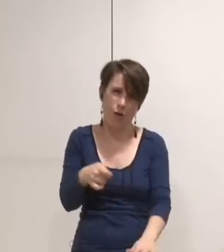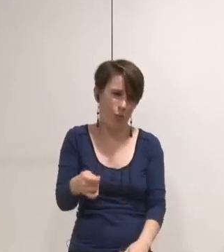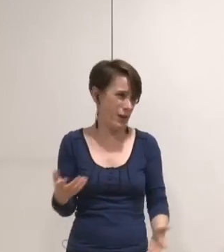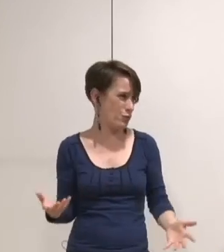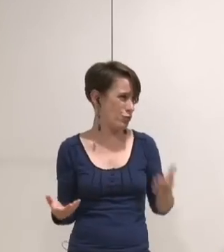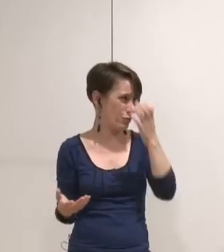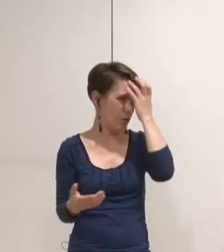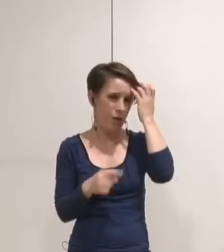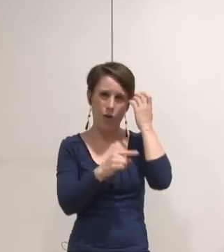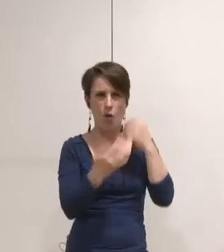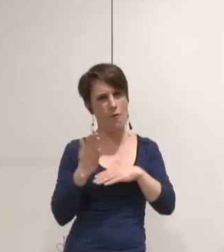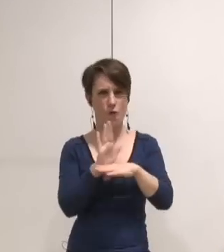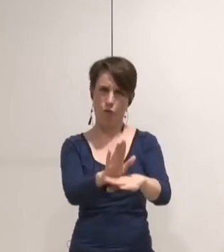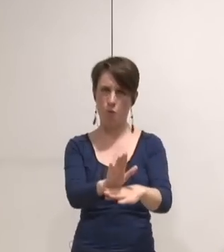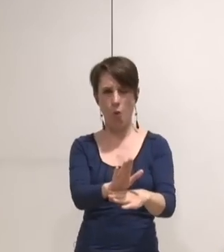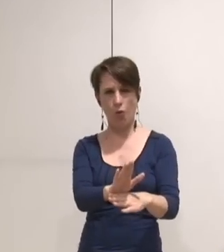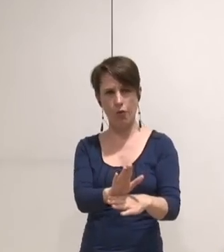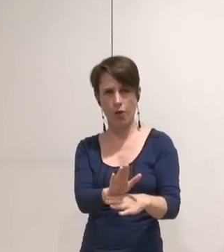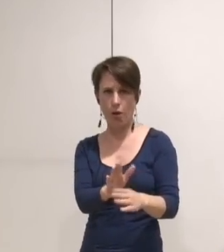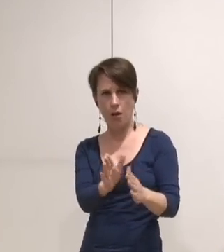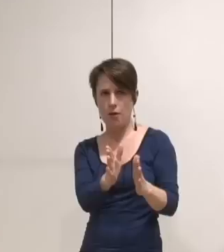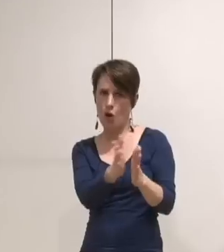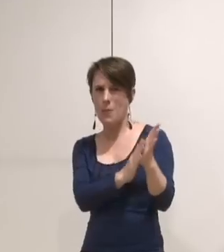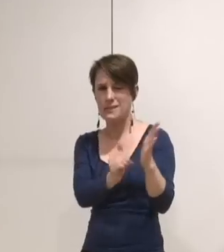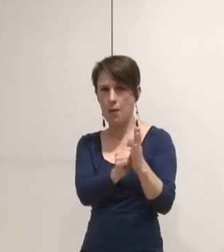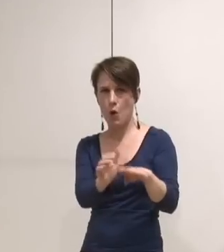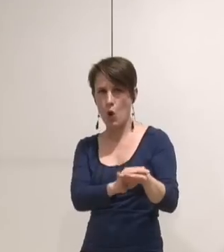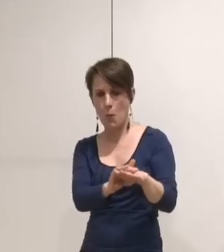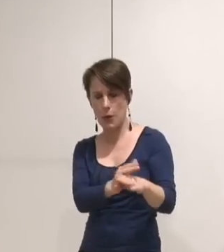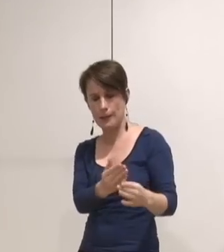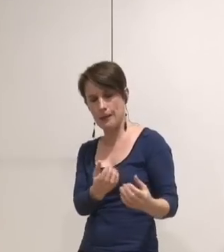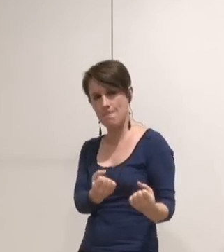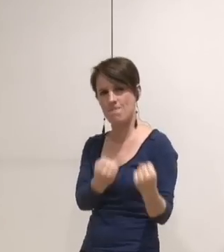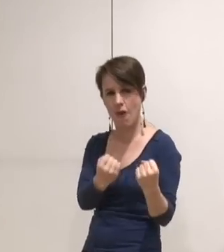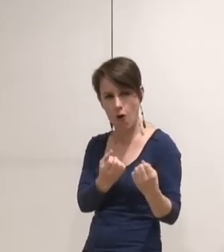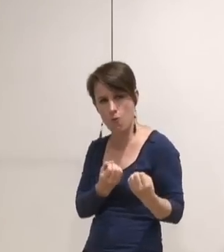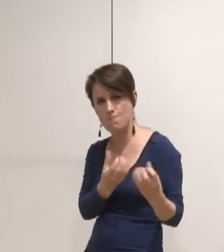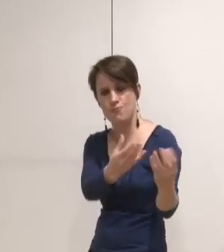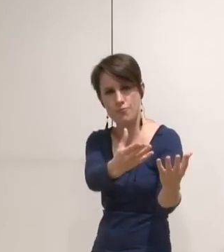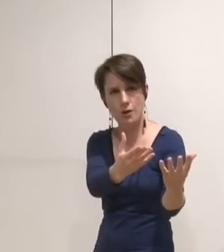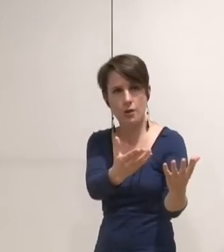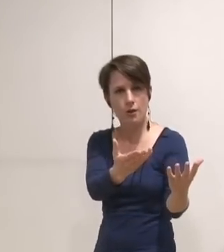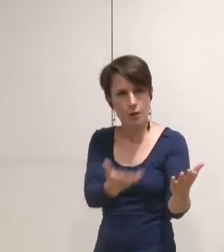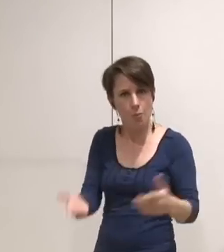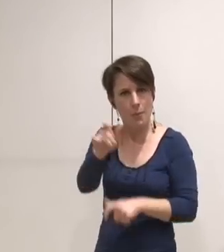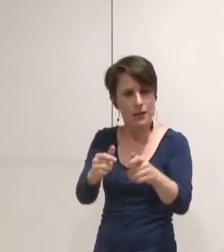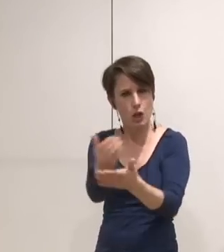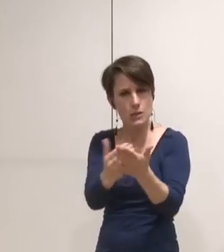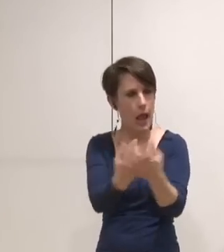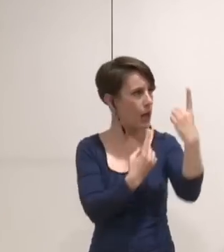signal politique qui est perçu et on les comprend par les salariés comme une